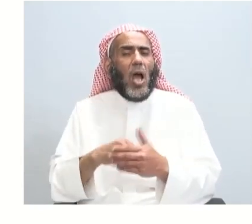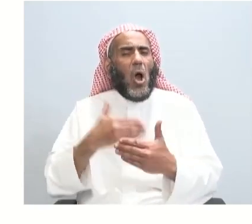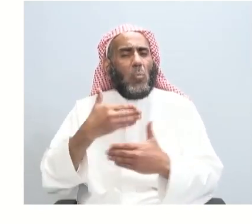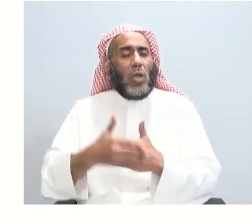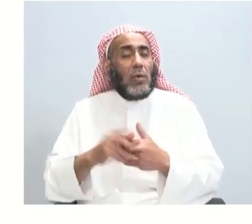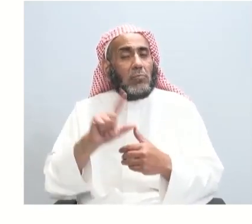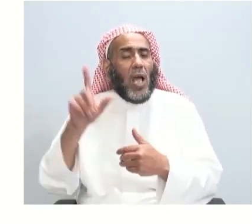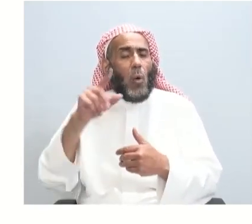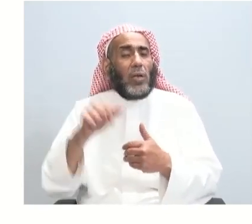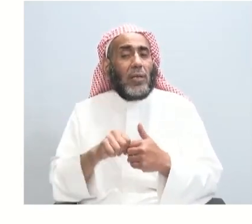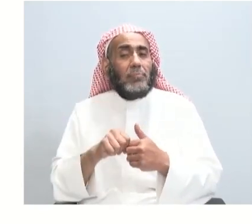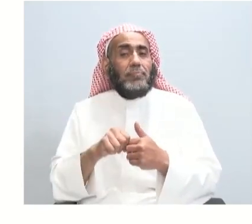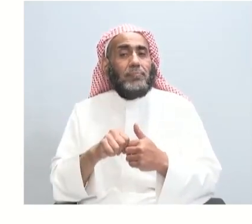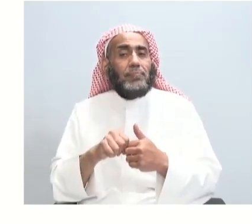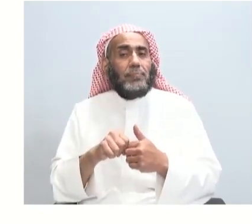متأخر. صحيح أم خاطئ؟